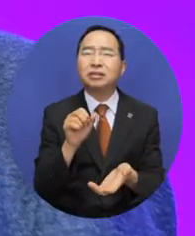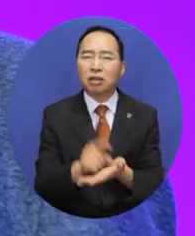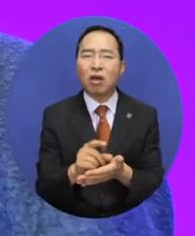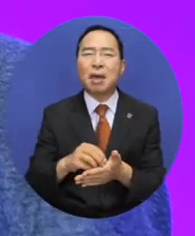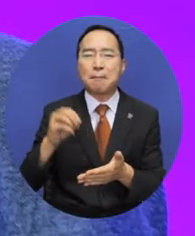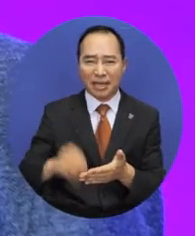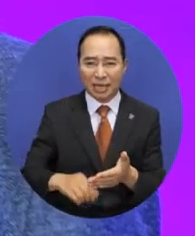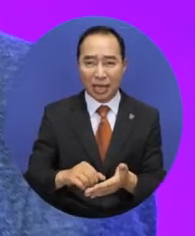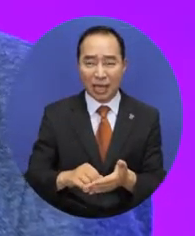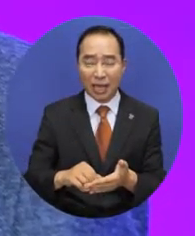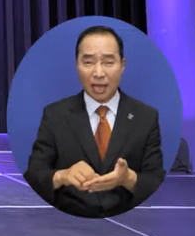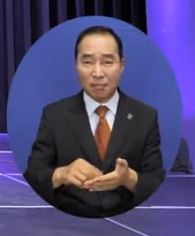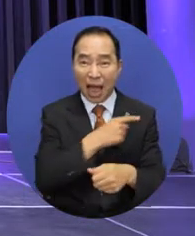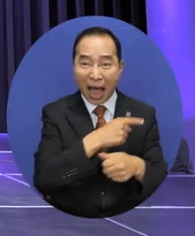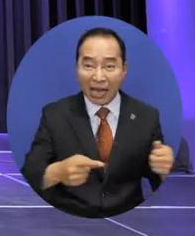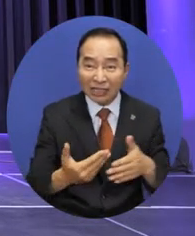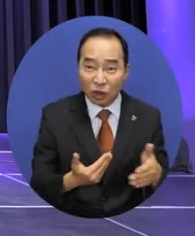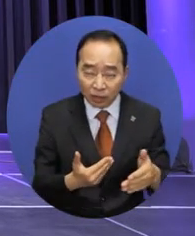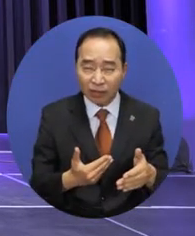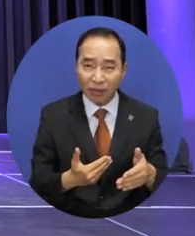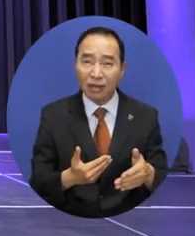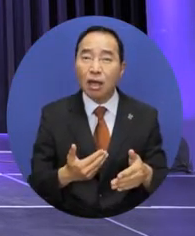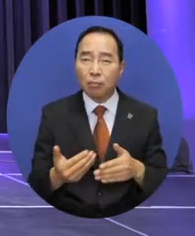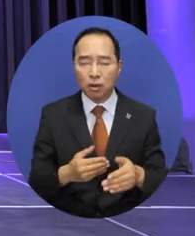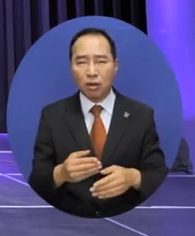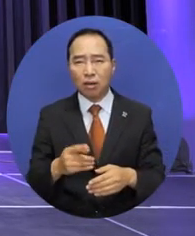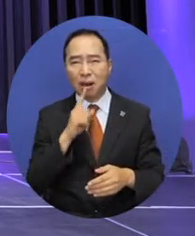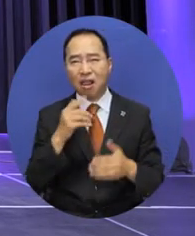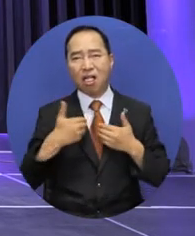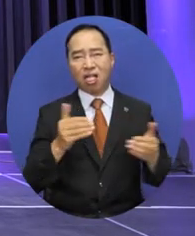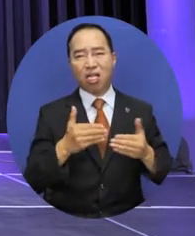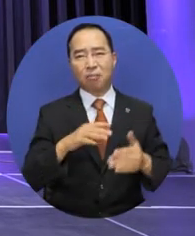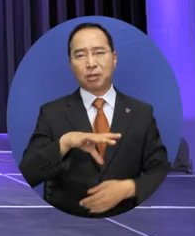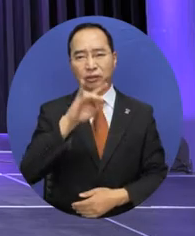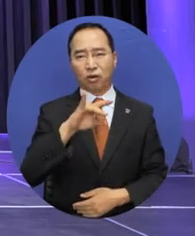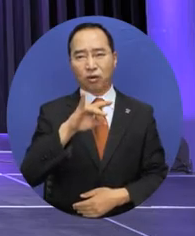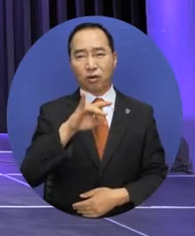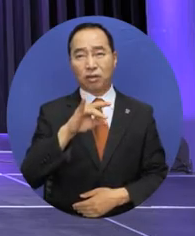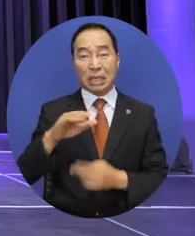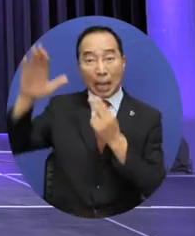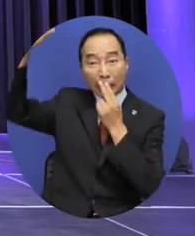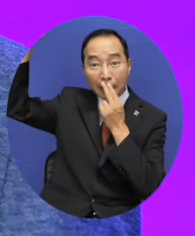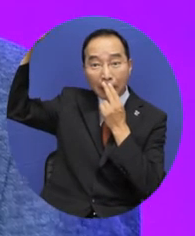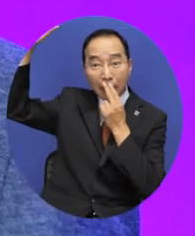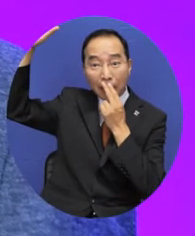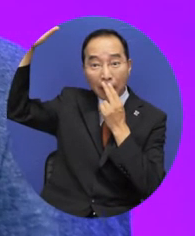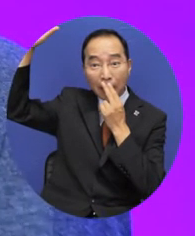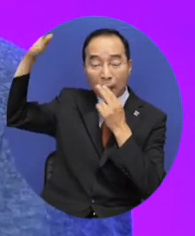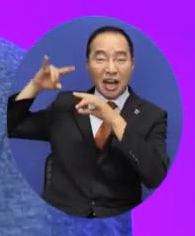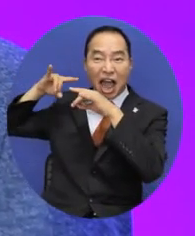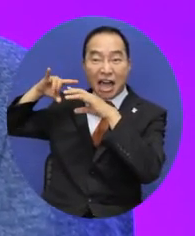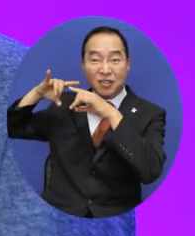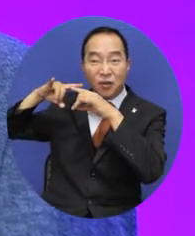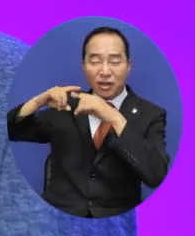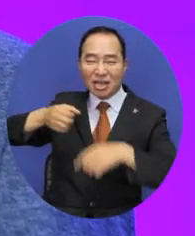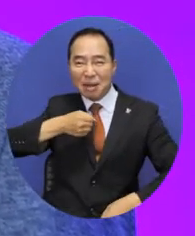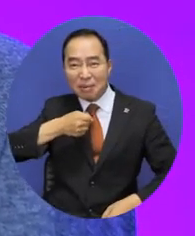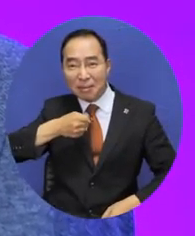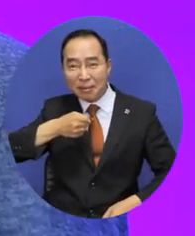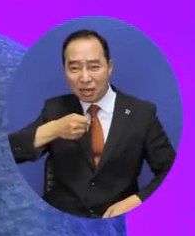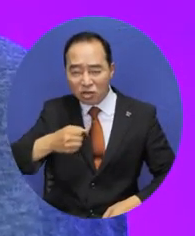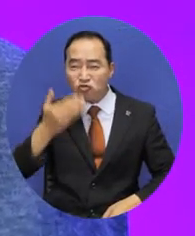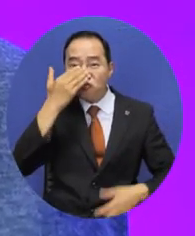먼저 발생합니다. 히틀러도 라디오를 통해서 5년 동안 유태인은